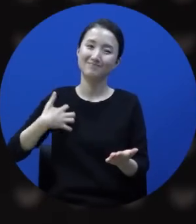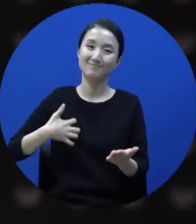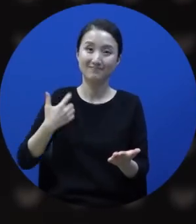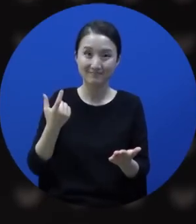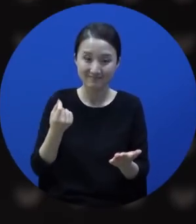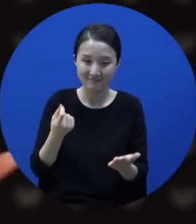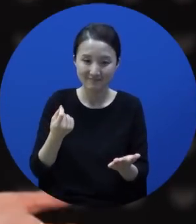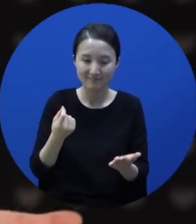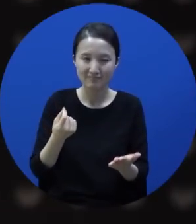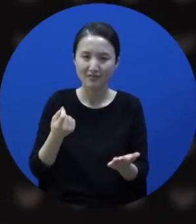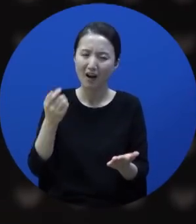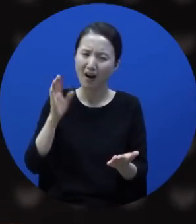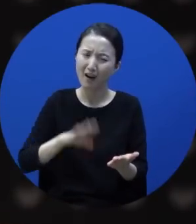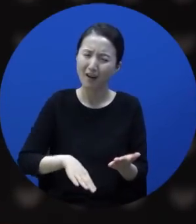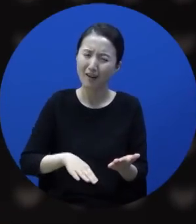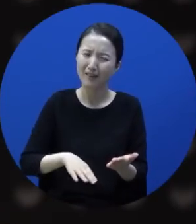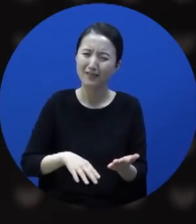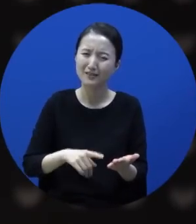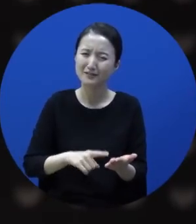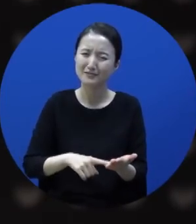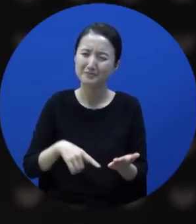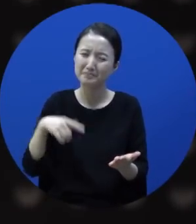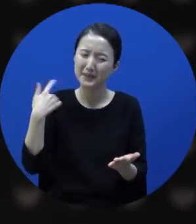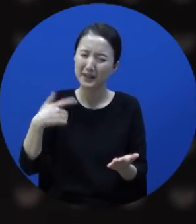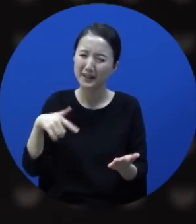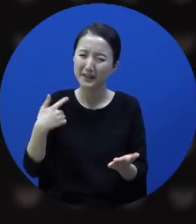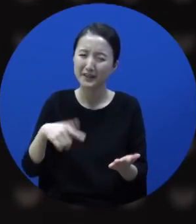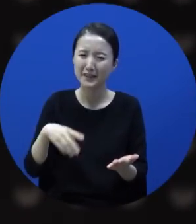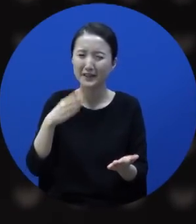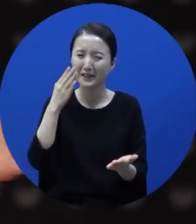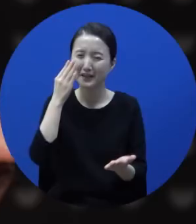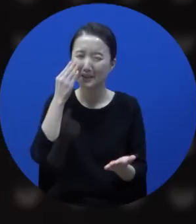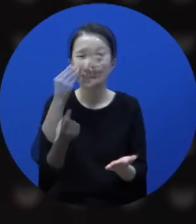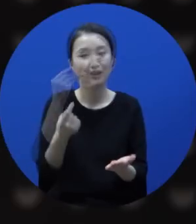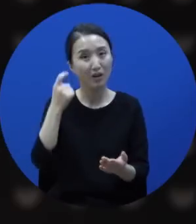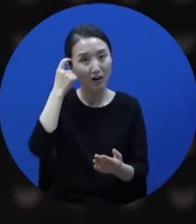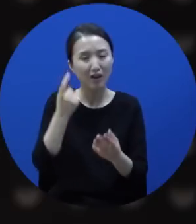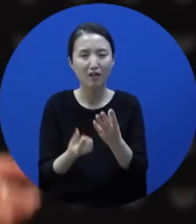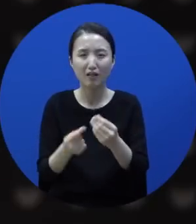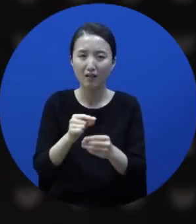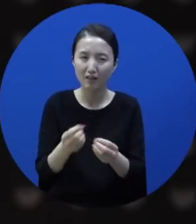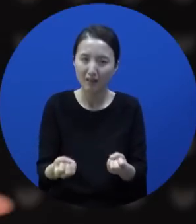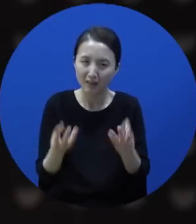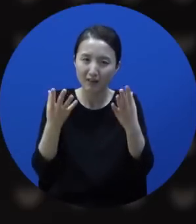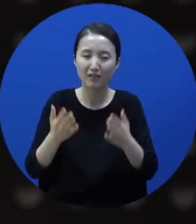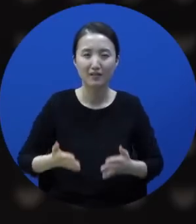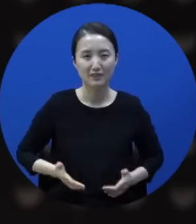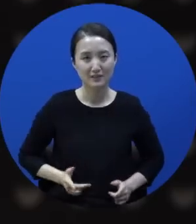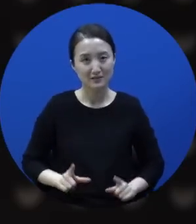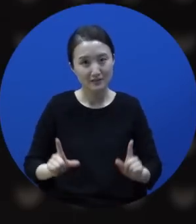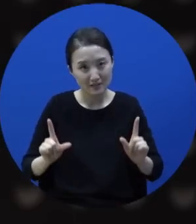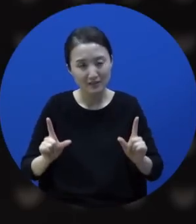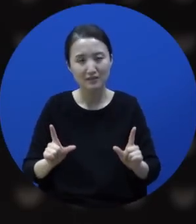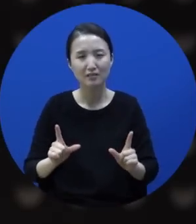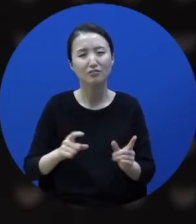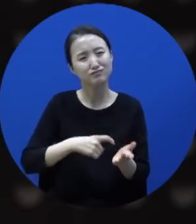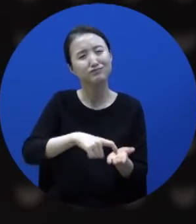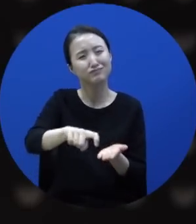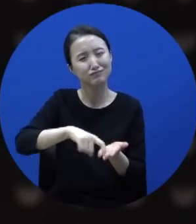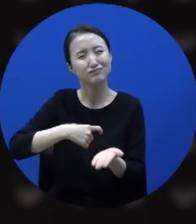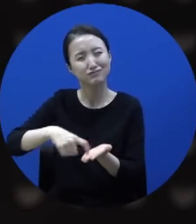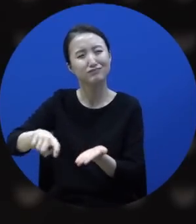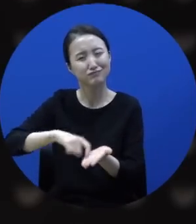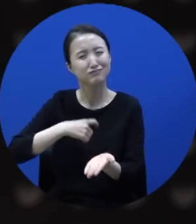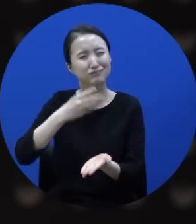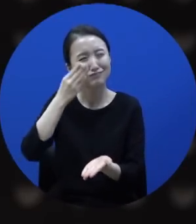또 한편으로는 너무나 당연한 것 같은 그런 느낌이 들기도 합니다. 왜냐하면 누구나 추석 때, 명절 때, 생일 때